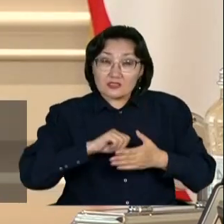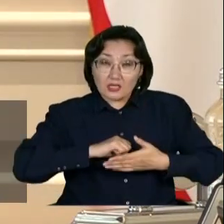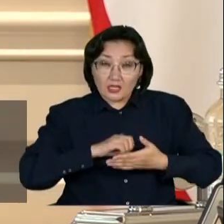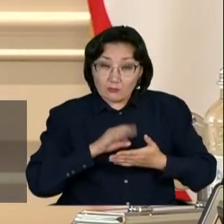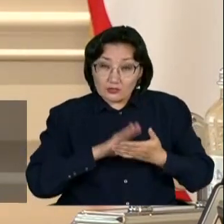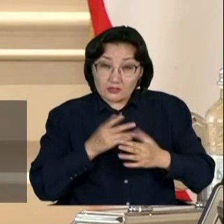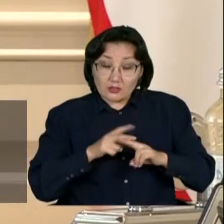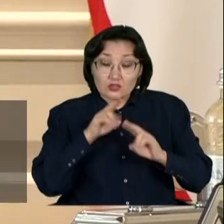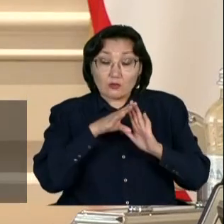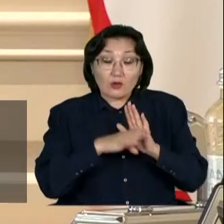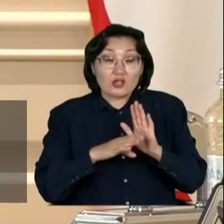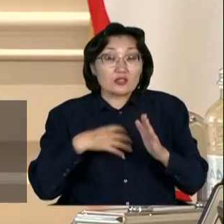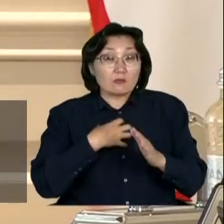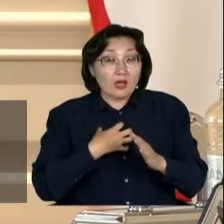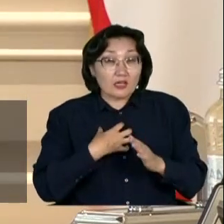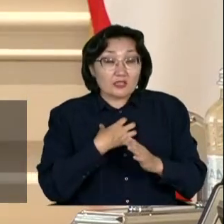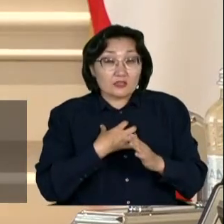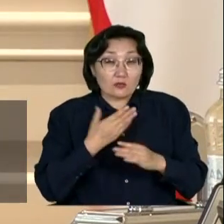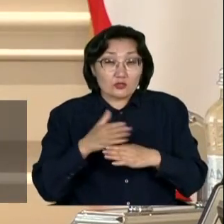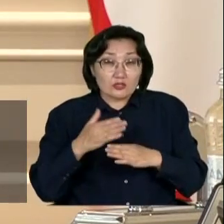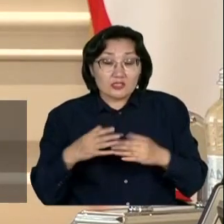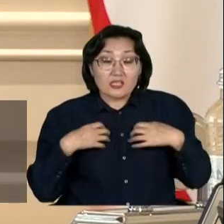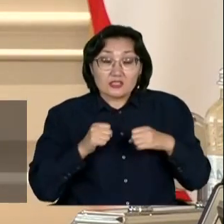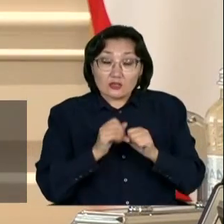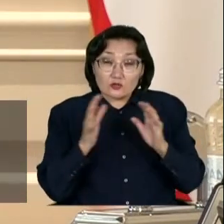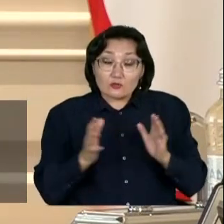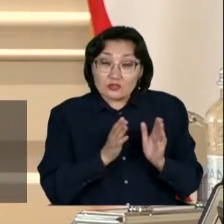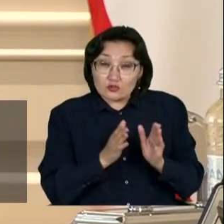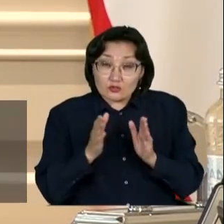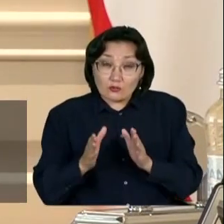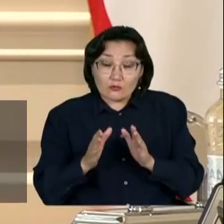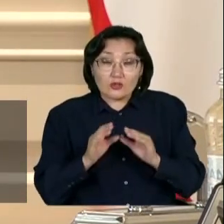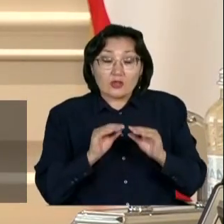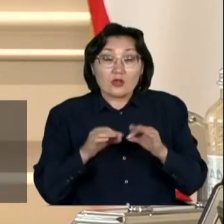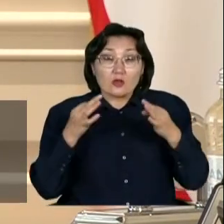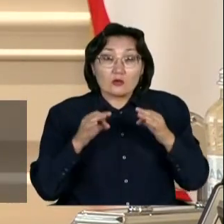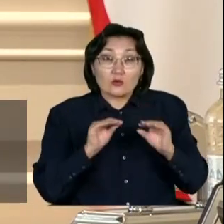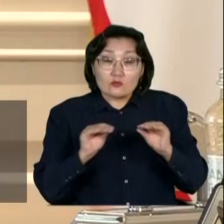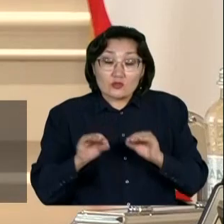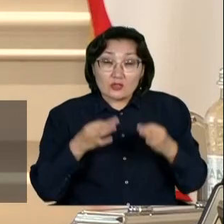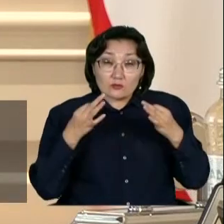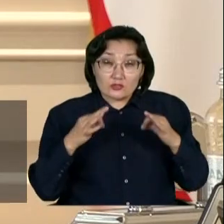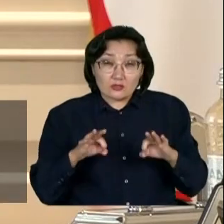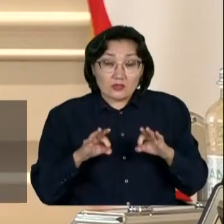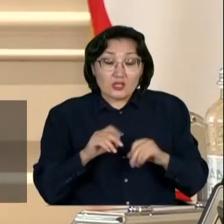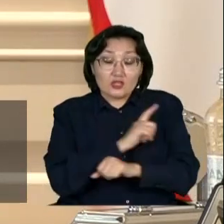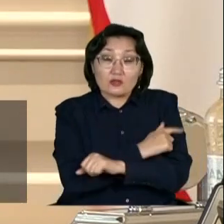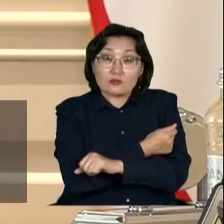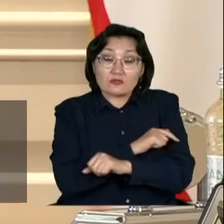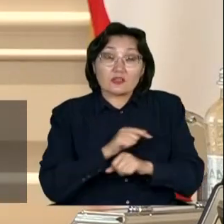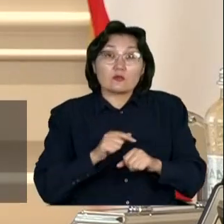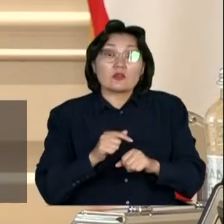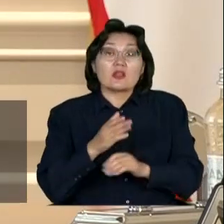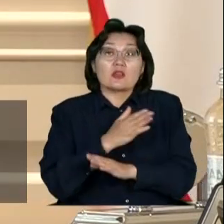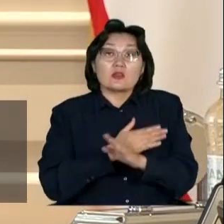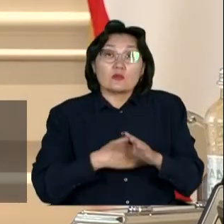Бұл бағдарламаның маңызды бөлігі денсаулық сақтау жүйесі инфрақұрылымын қолжетімділігін қамтамасыз ететін емханаларда инклюзивті